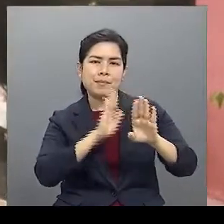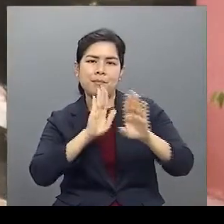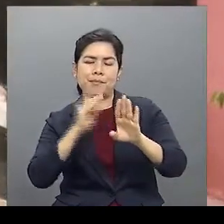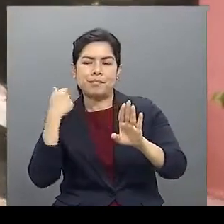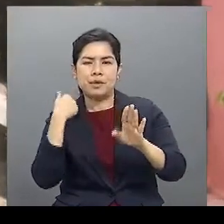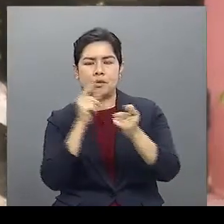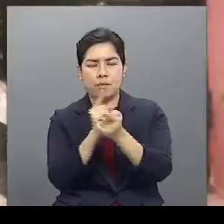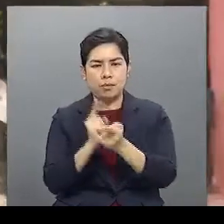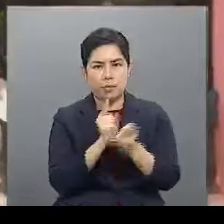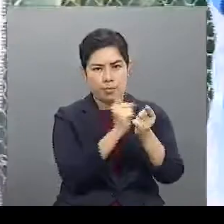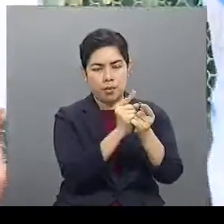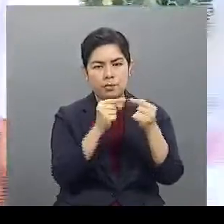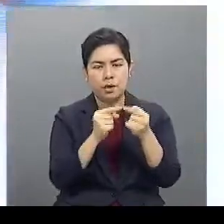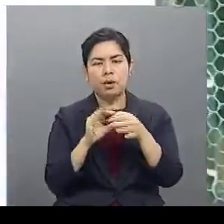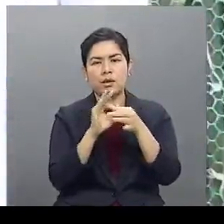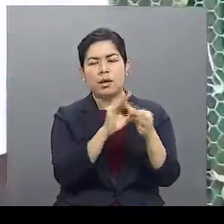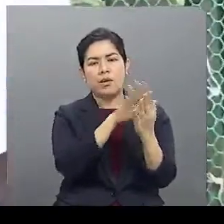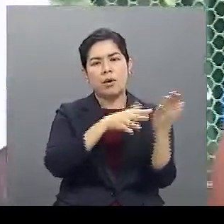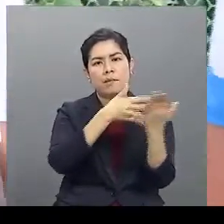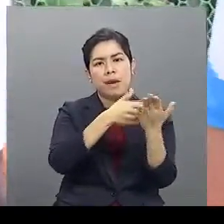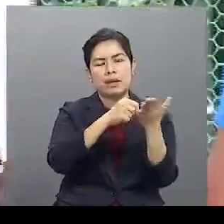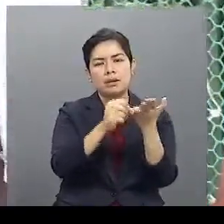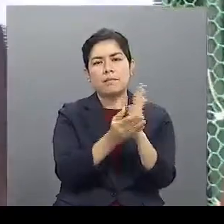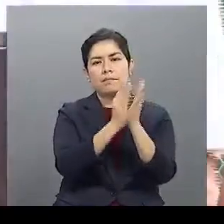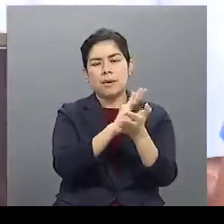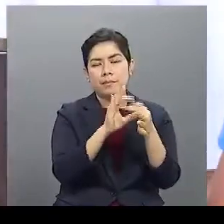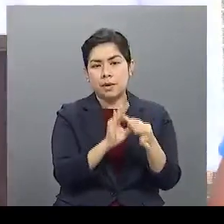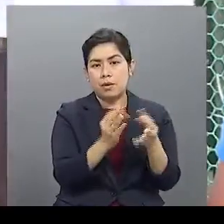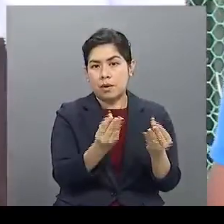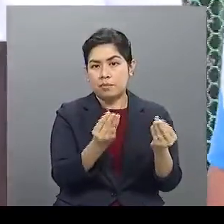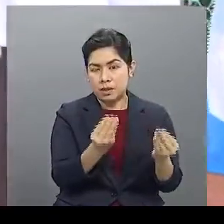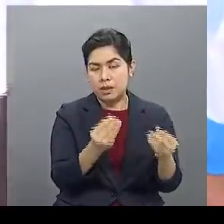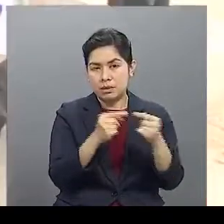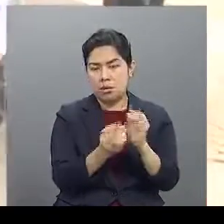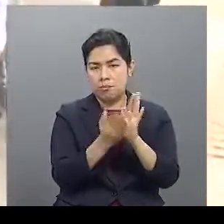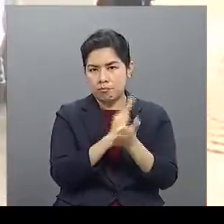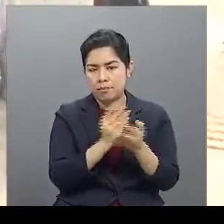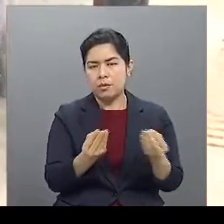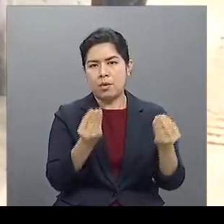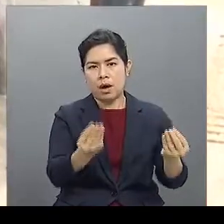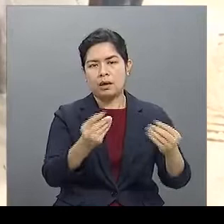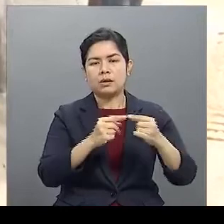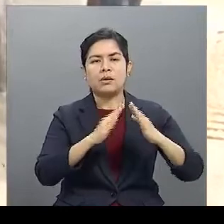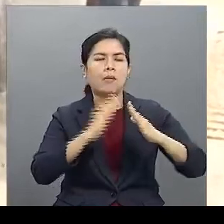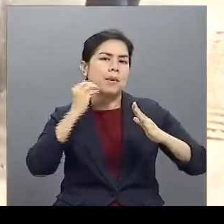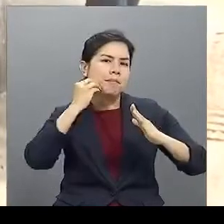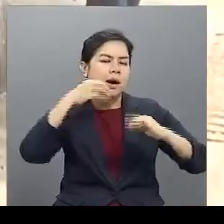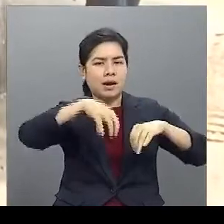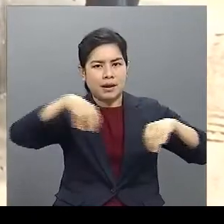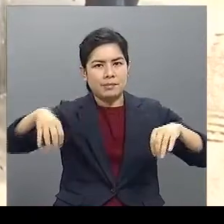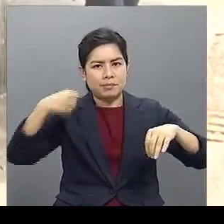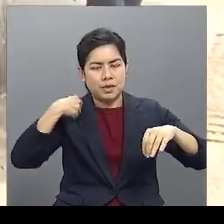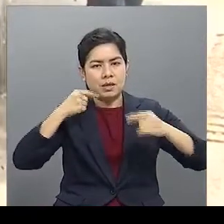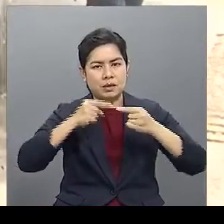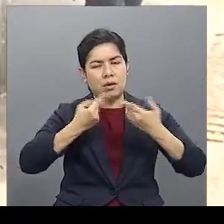ที่ดินเกือบ200ไร่เพื่อพัฒนาเป็นย่านเมืองใหม่โดยสร้างให้เป็นที่อยู่อาศัยและการค้าสำคัญการตั้งจุด